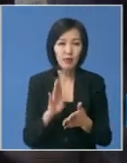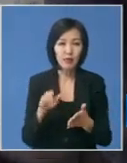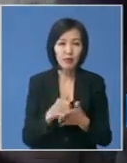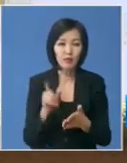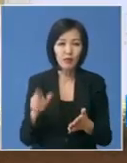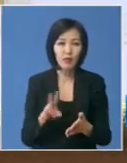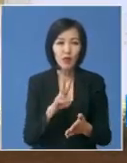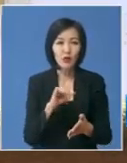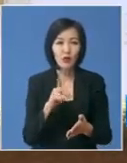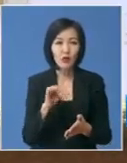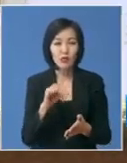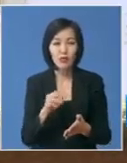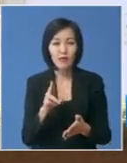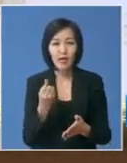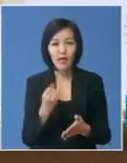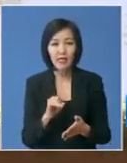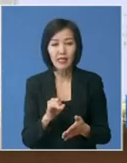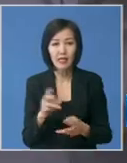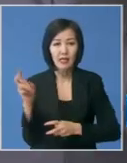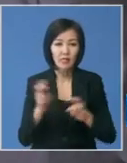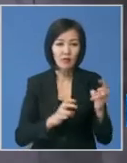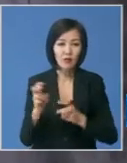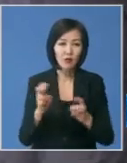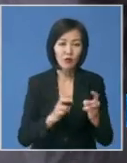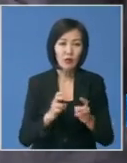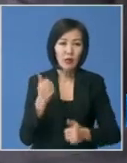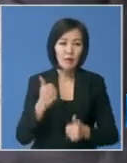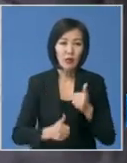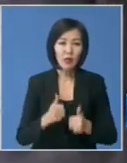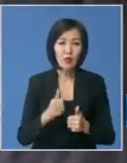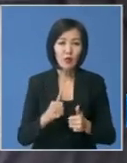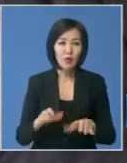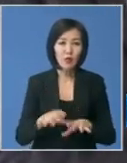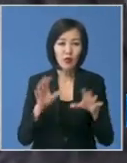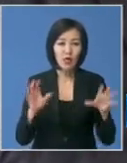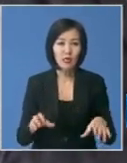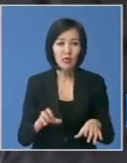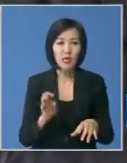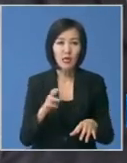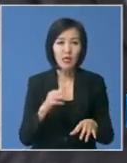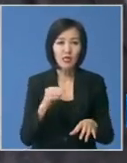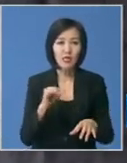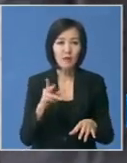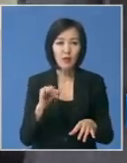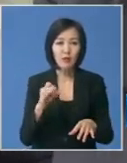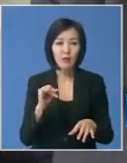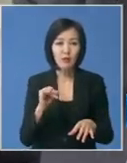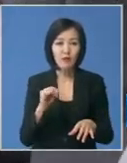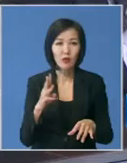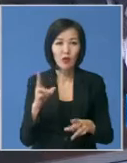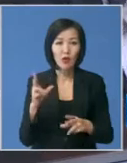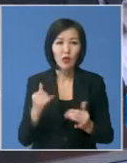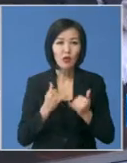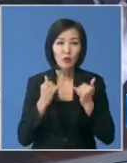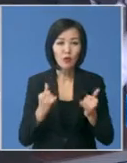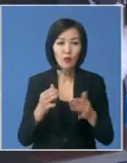департаментінің басшысы Серікбай Нұрғисаев пен Қайнар Ақыбы зауытының байқау кеңес төрағасы Қуаныш Әжімағанбетовке Жетісу мемлекеттік университетінің